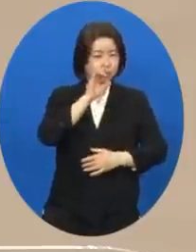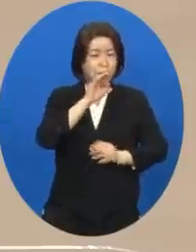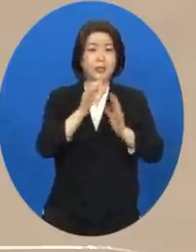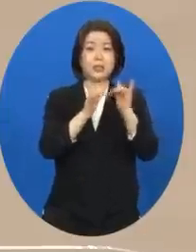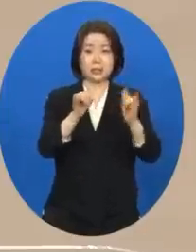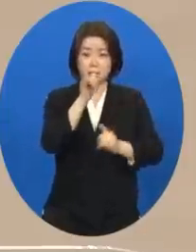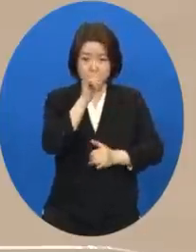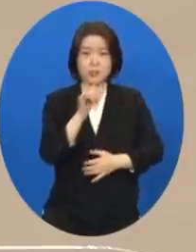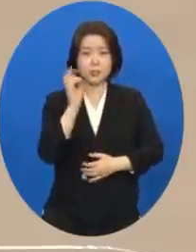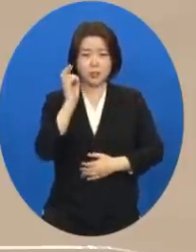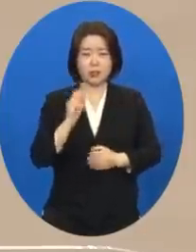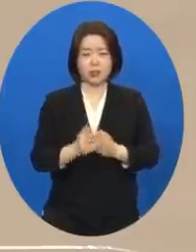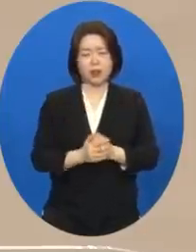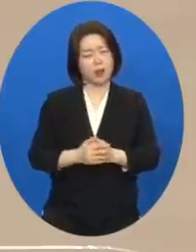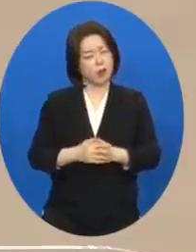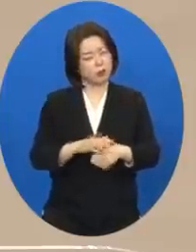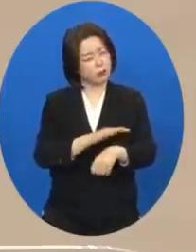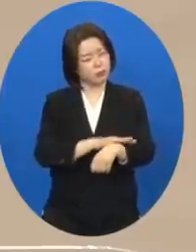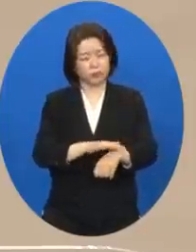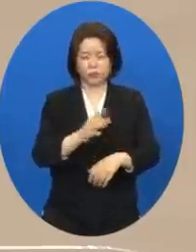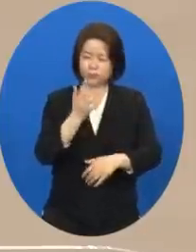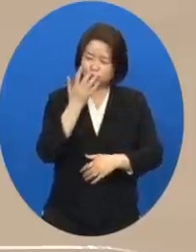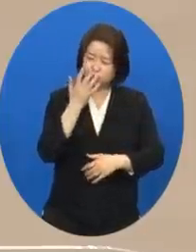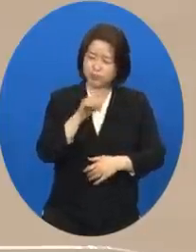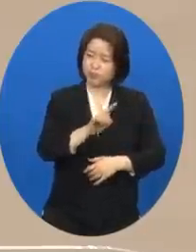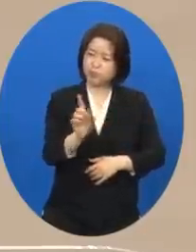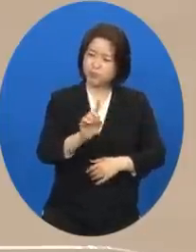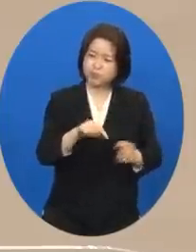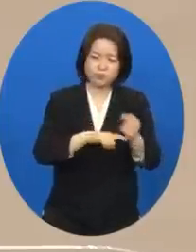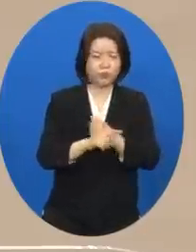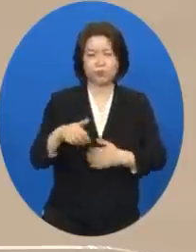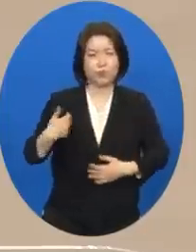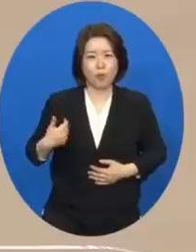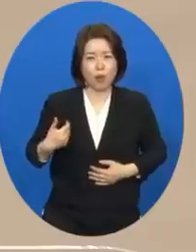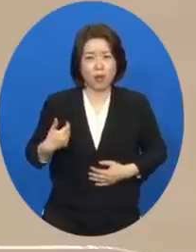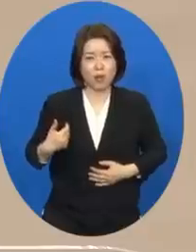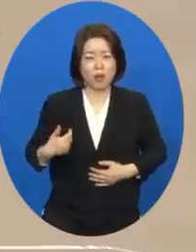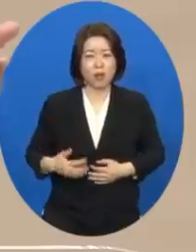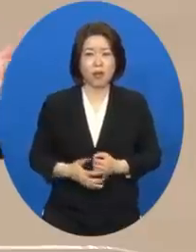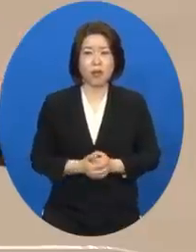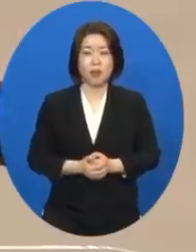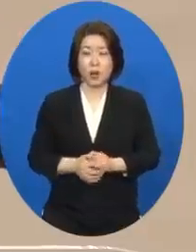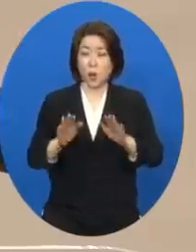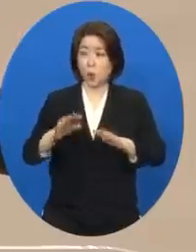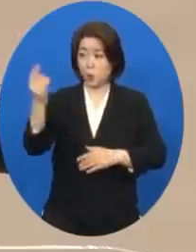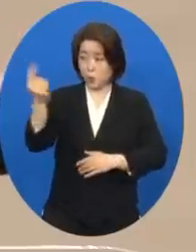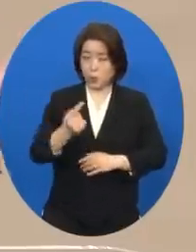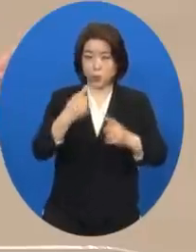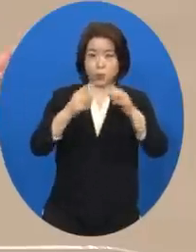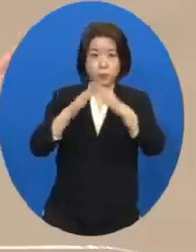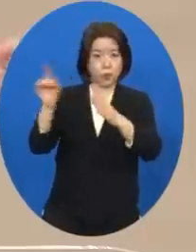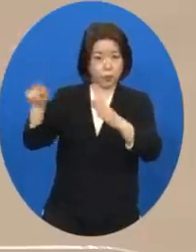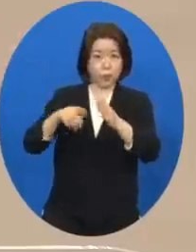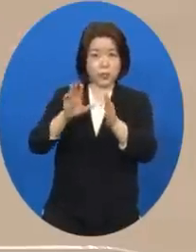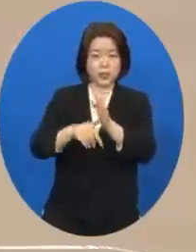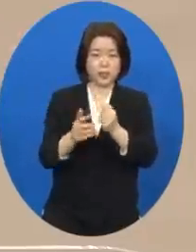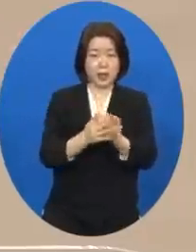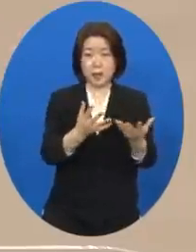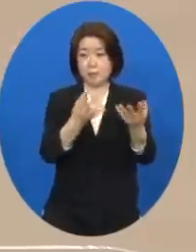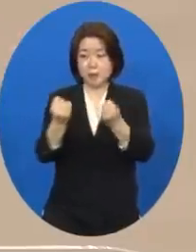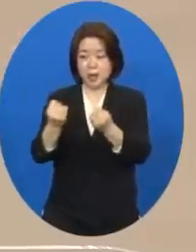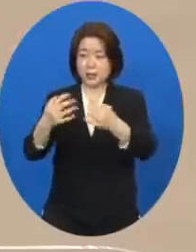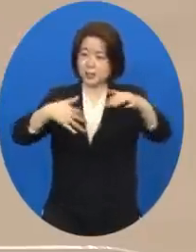거에요 나 잘모르겠어 그게 무슨 말인지 여러분 오늘 교회에 오시는 과정에서 아마 많은